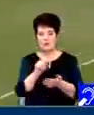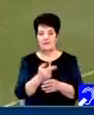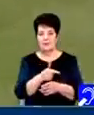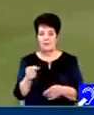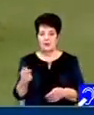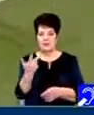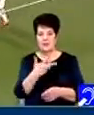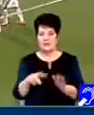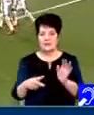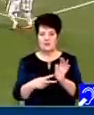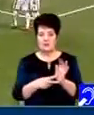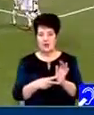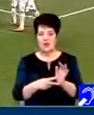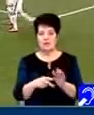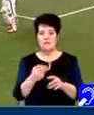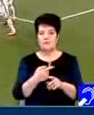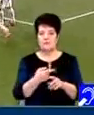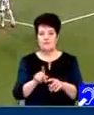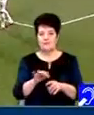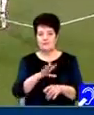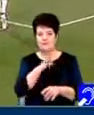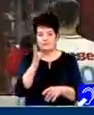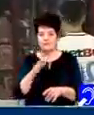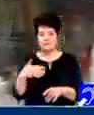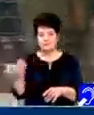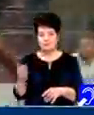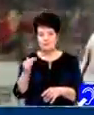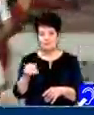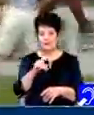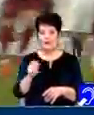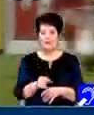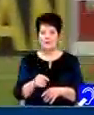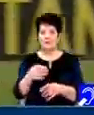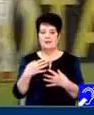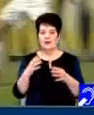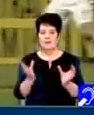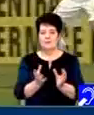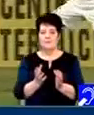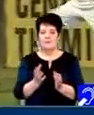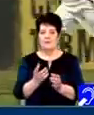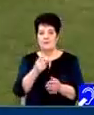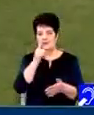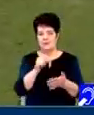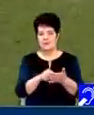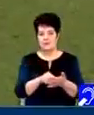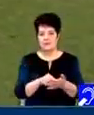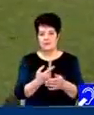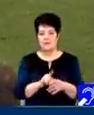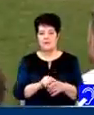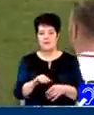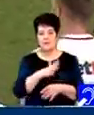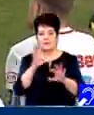minutul 37, Ovidiu Hațegan a dictat penalti într-o fază în care mingea a căzut pe mâna lui Benzar. Elevii lui Dica au